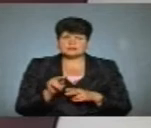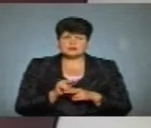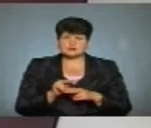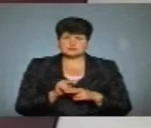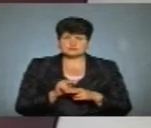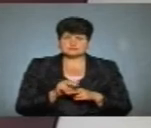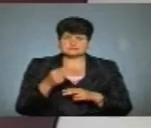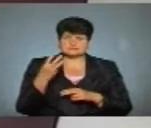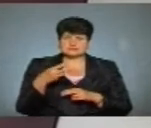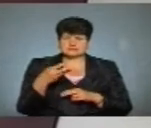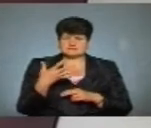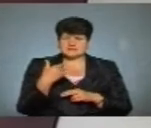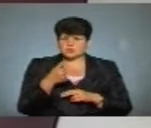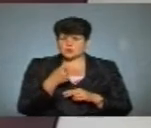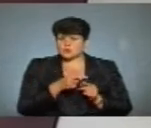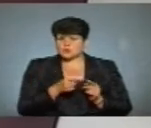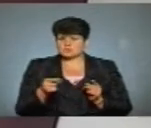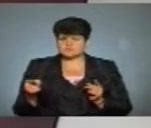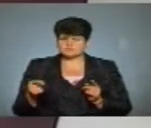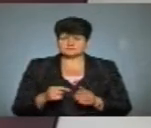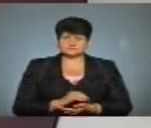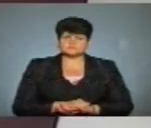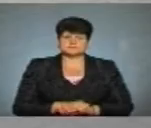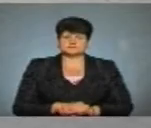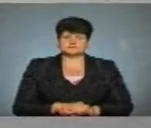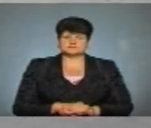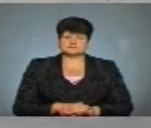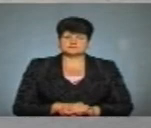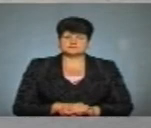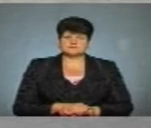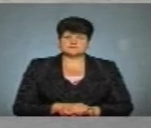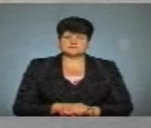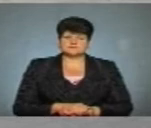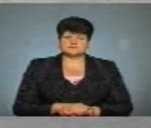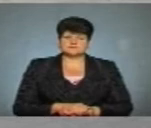ремонтували 35 років. Більше про це дивіться.